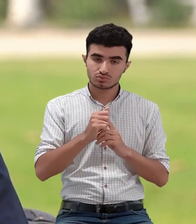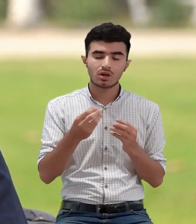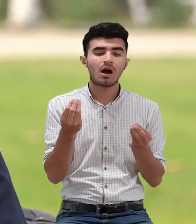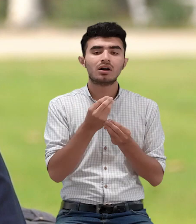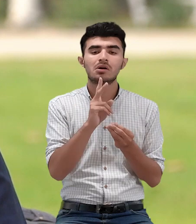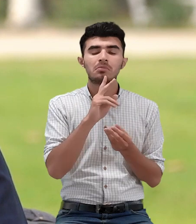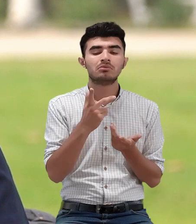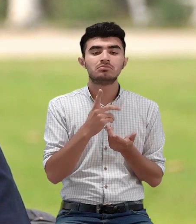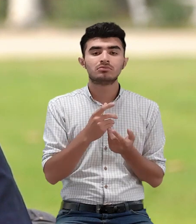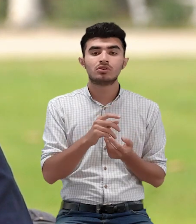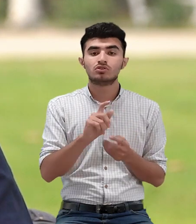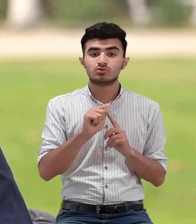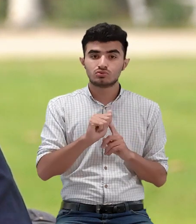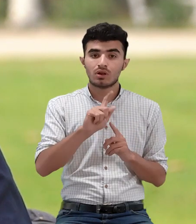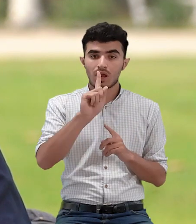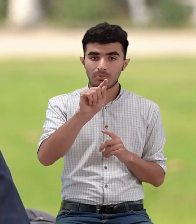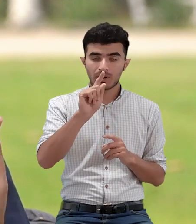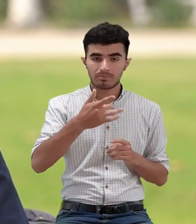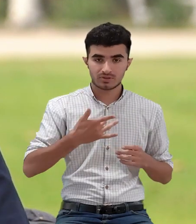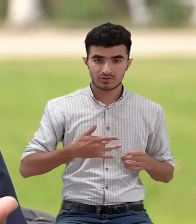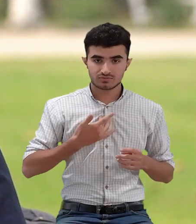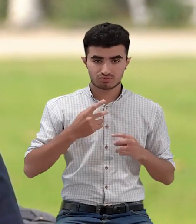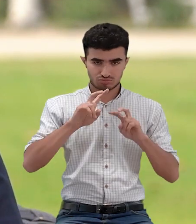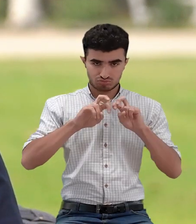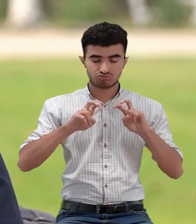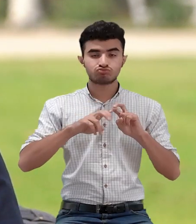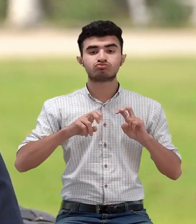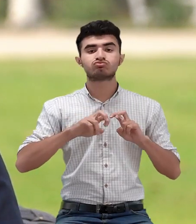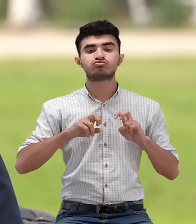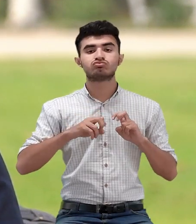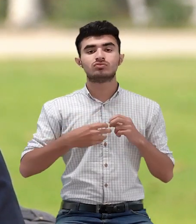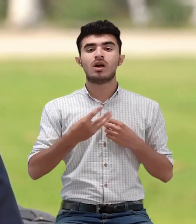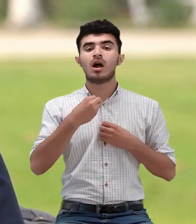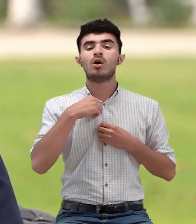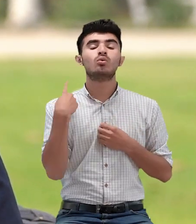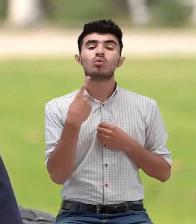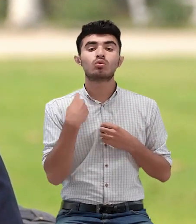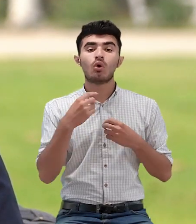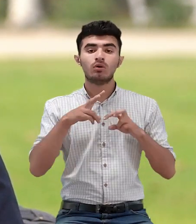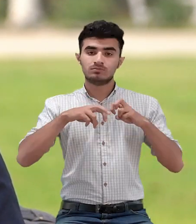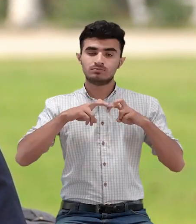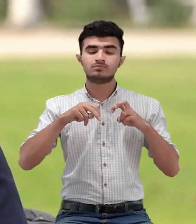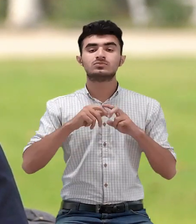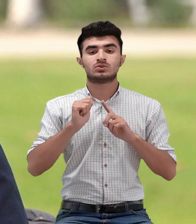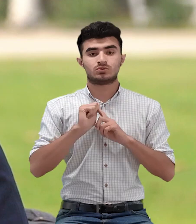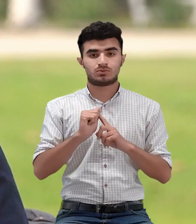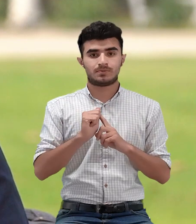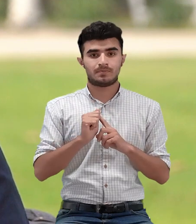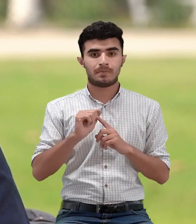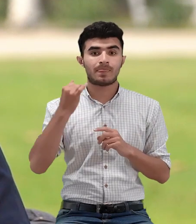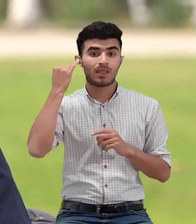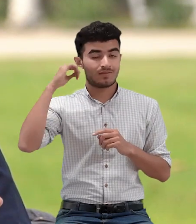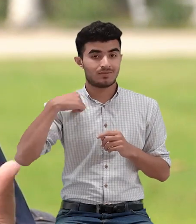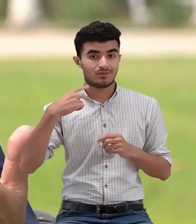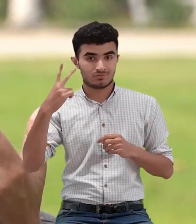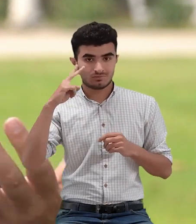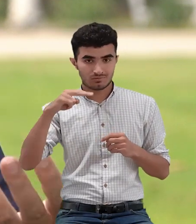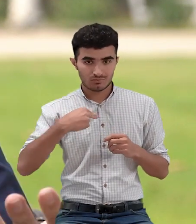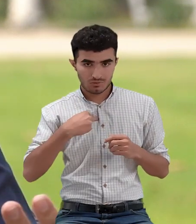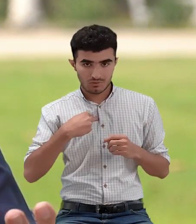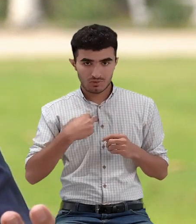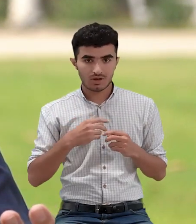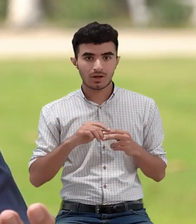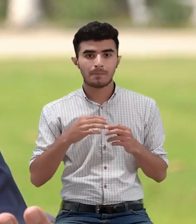سادہ سی ایک بات ہے کہ دیکھیے مجھے اپنے آپ کو ایکسپلور کرنا ہے، اپنے آپ کو ایکسپلور کرنا ہے۔ میں ہو سکتا ہے کہ